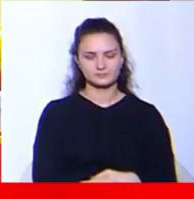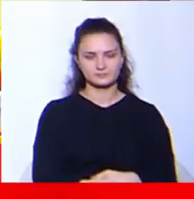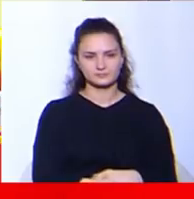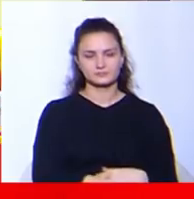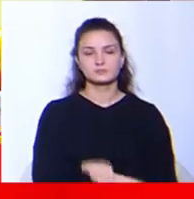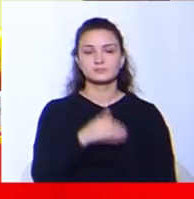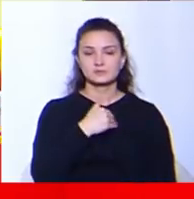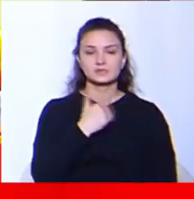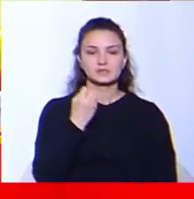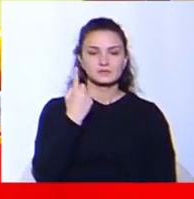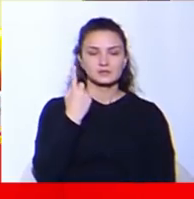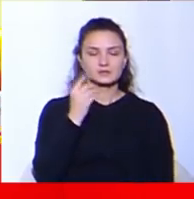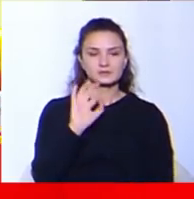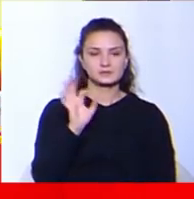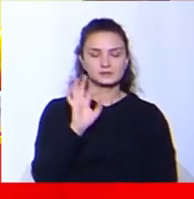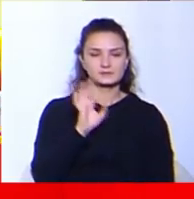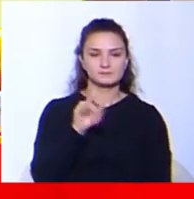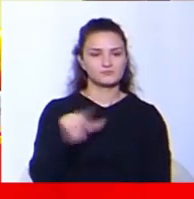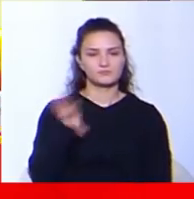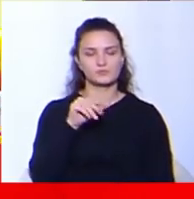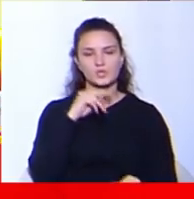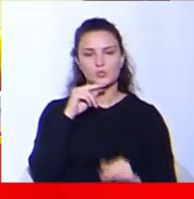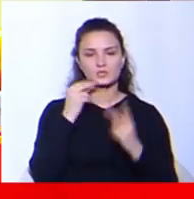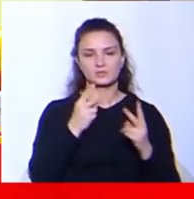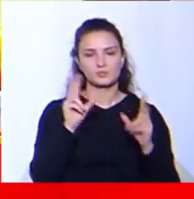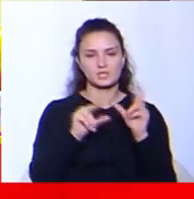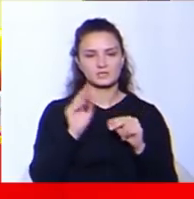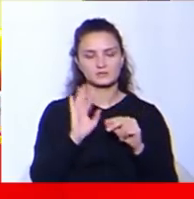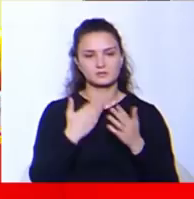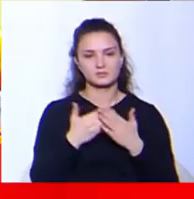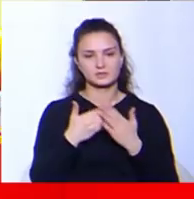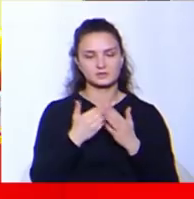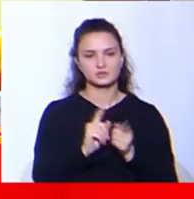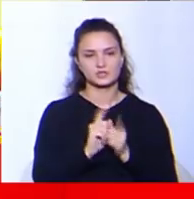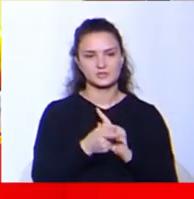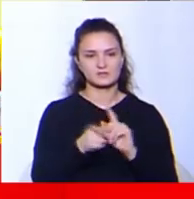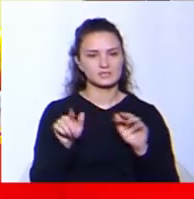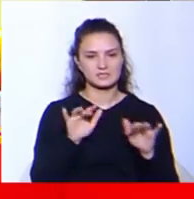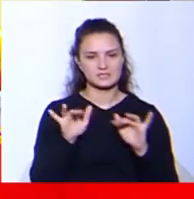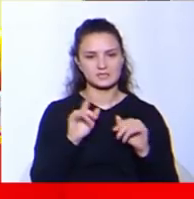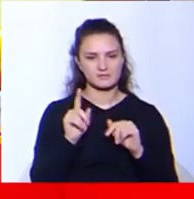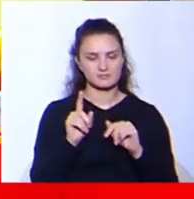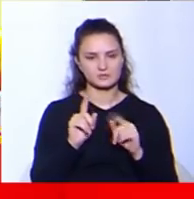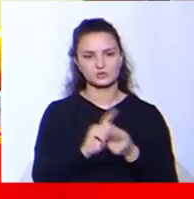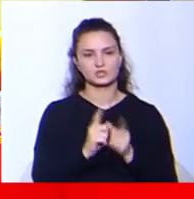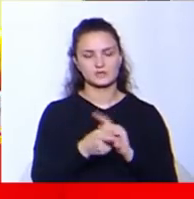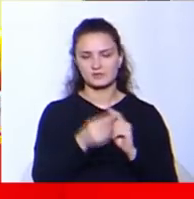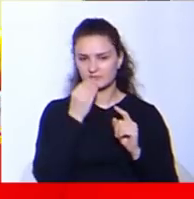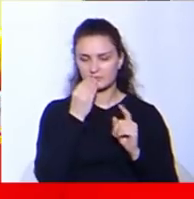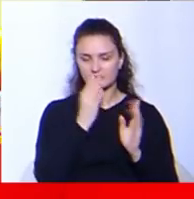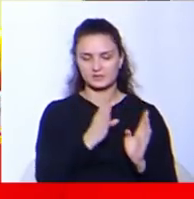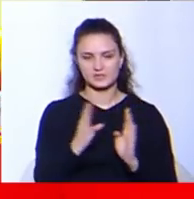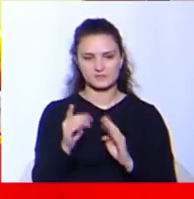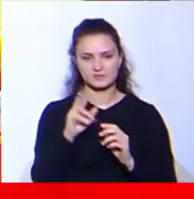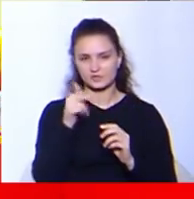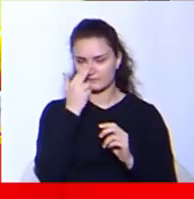კიდევ ერთ მდგომარეობაზე, რომელსაც არ თვლით ხოლმე საყურადღებოდ. მაგალითად, შეცვლილი ქცევები და შეცვლილი კვებითი ქცევები